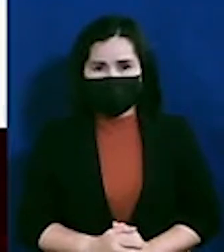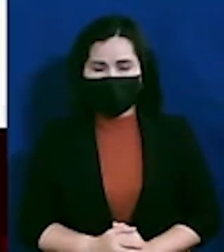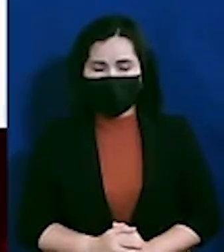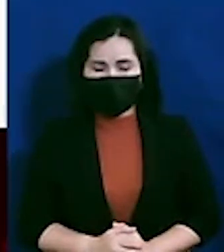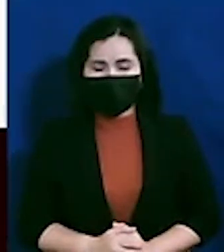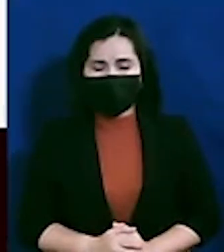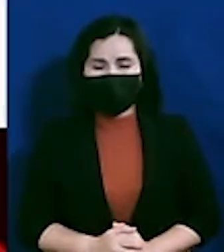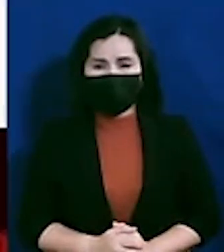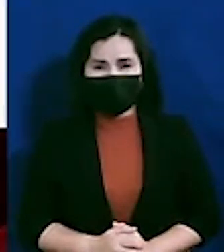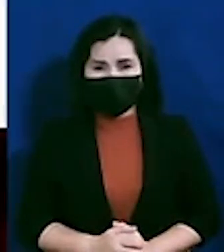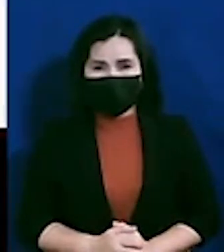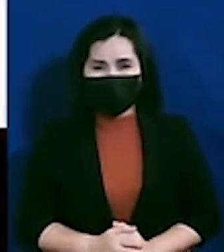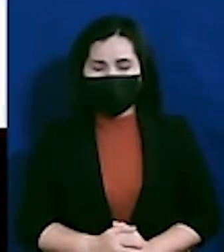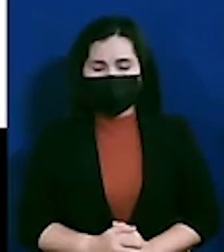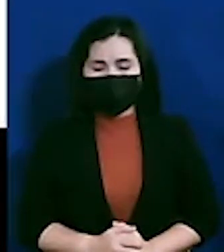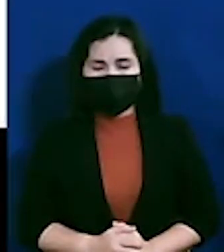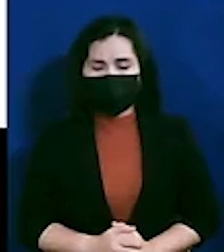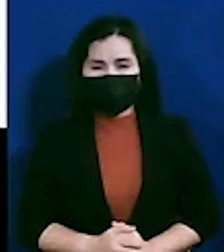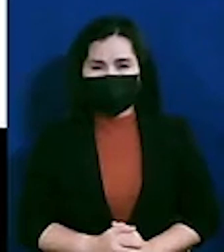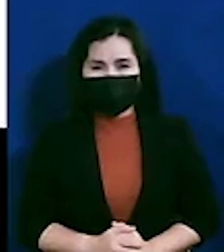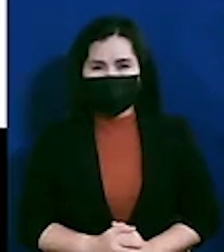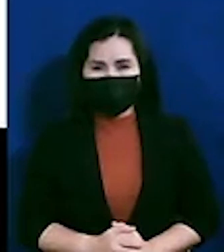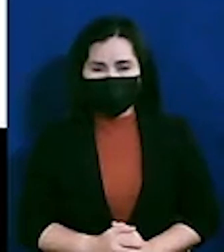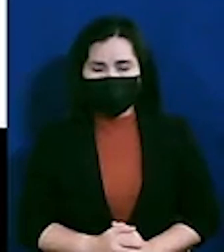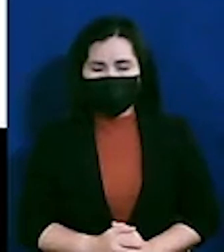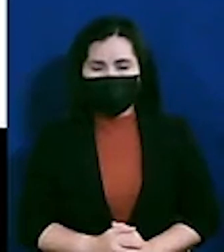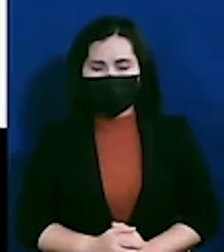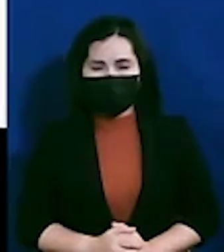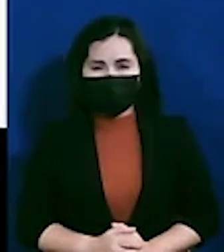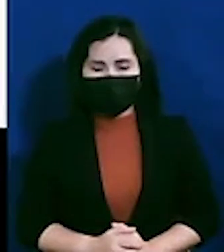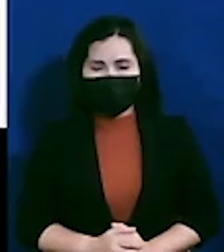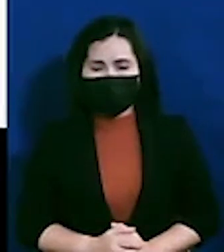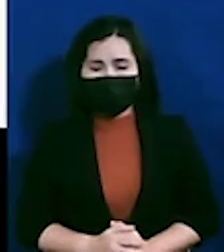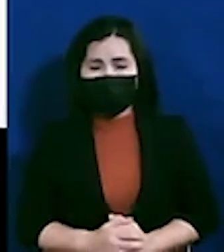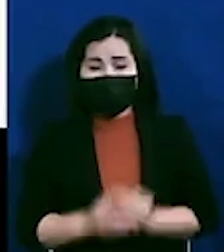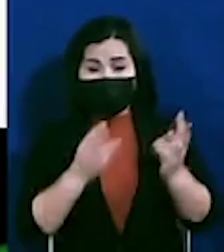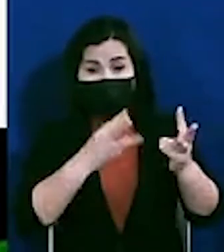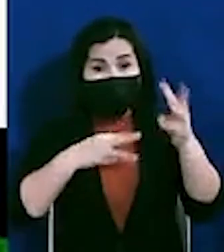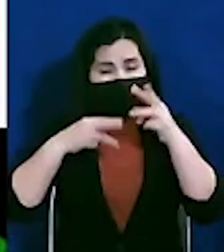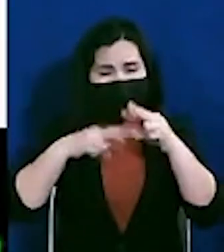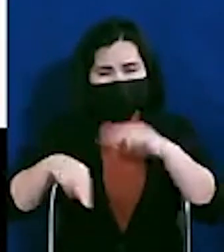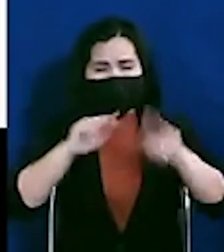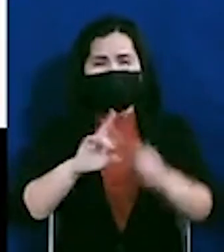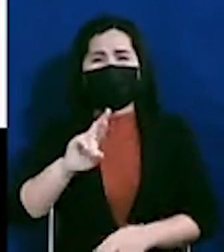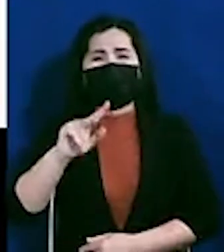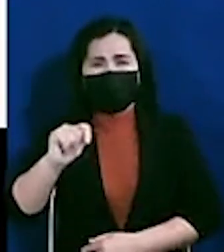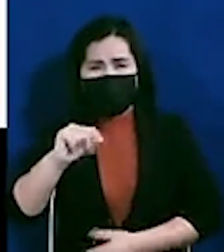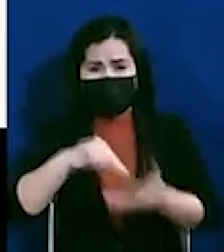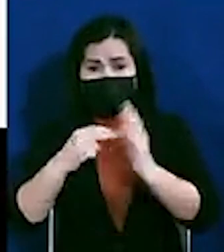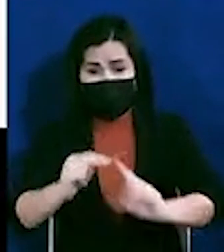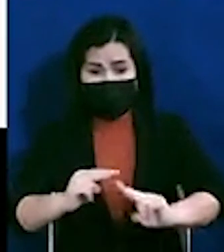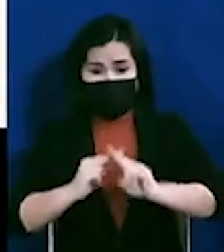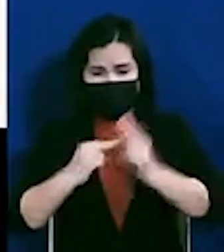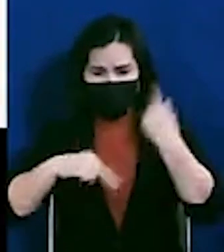ส่งลูกออกนี้นะครับยังไม่ได้ให้ป้าเอาไปตรวจอ่ะในสิ่งที่จะว่าตรวจเองหรือตรวจที่บ้านหรือที่เราเรียก